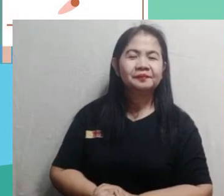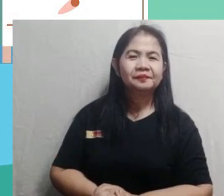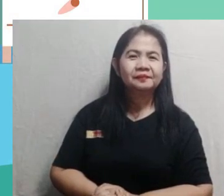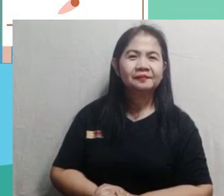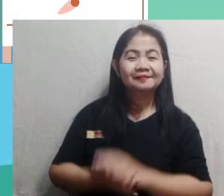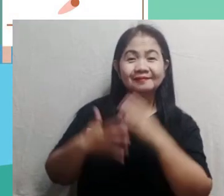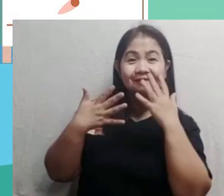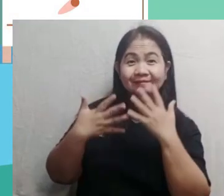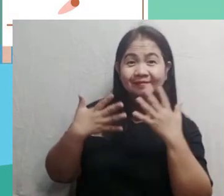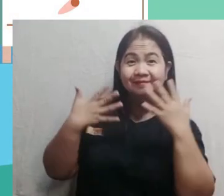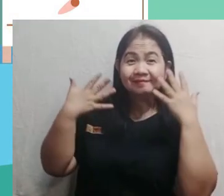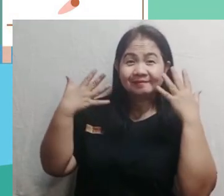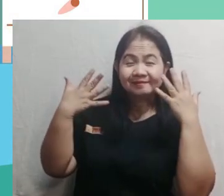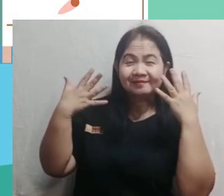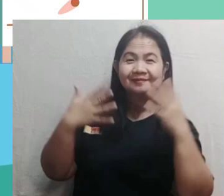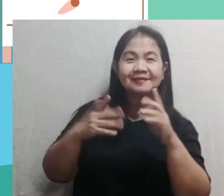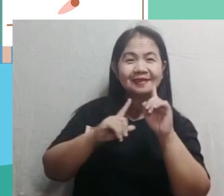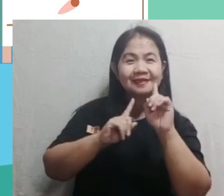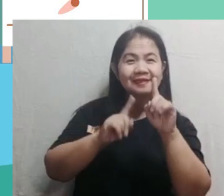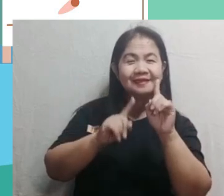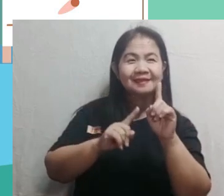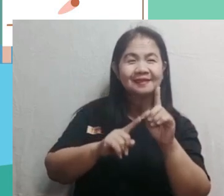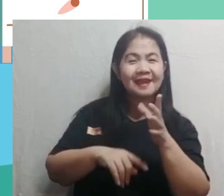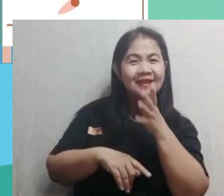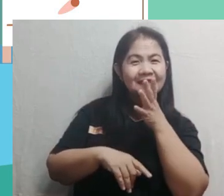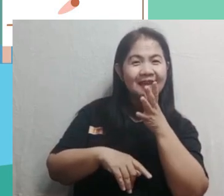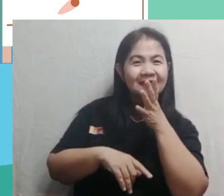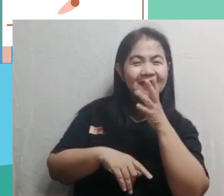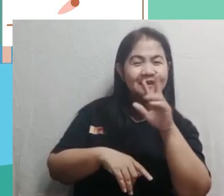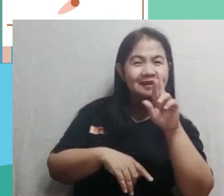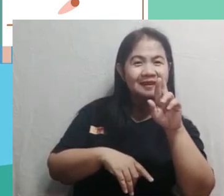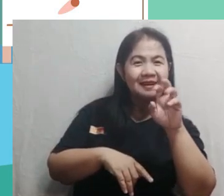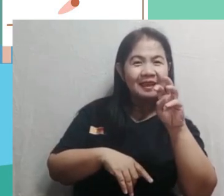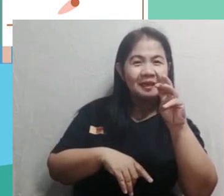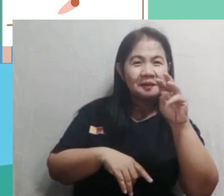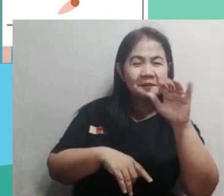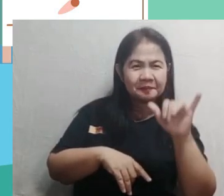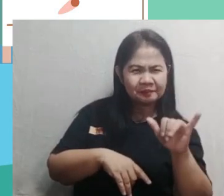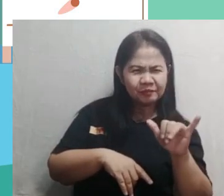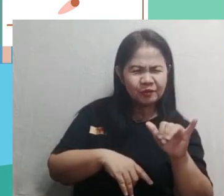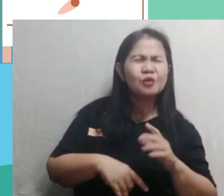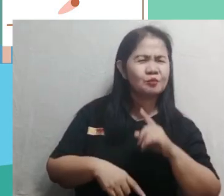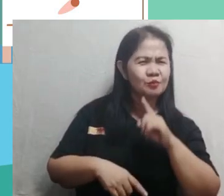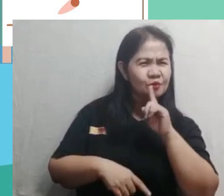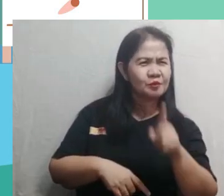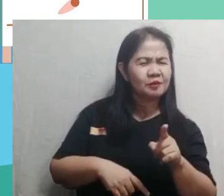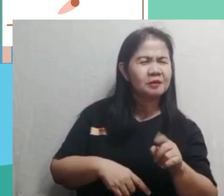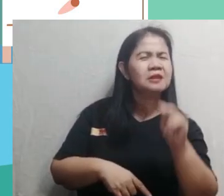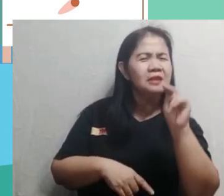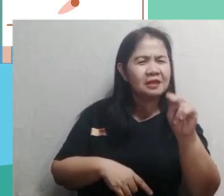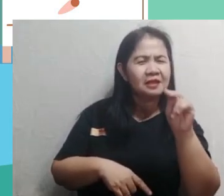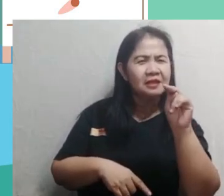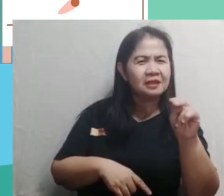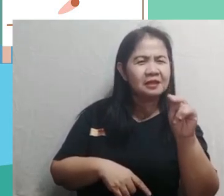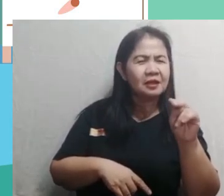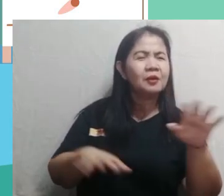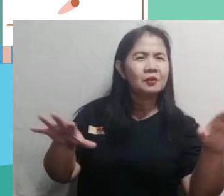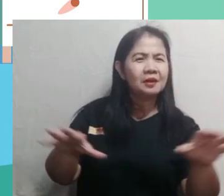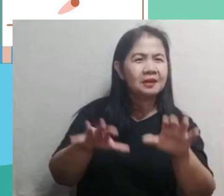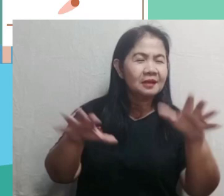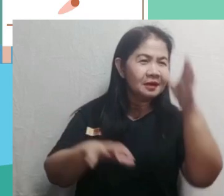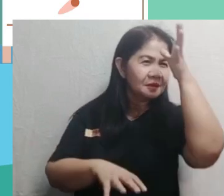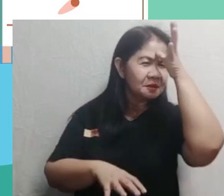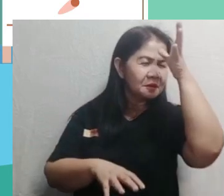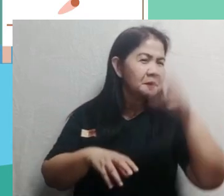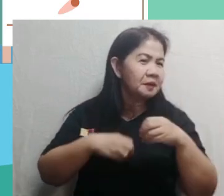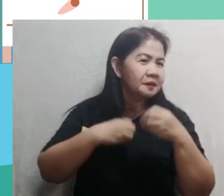Nakangiting sumagot si nanay Remy, "Siyempre anak, kailangan magtrabaho ni tatay upang maibigay sa iyo ang lahat ng iyong